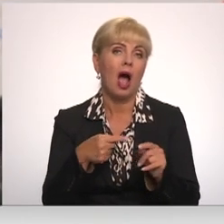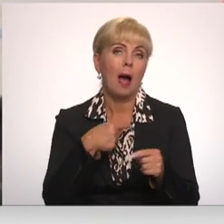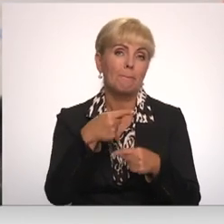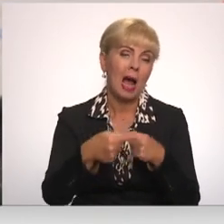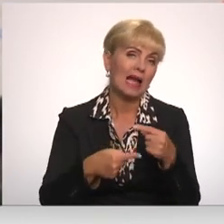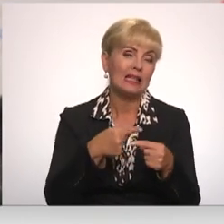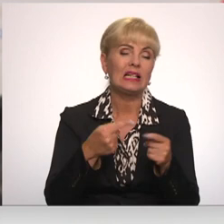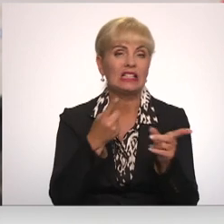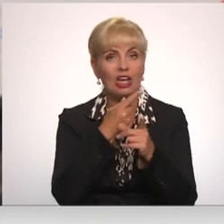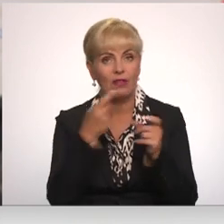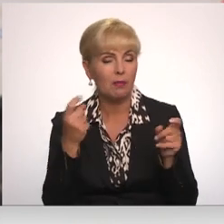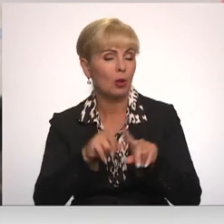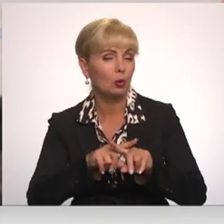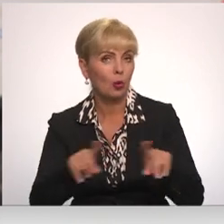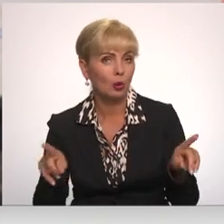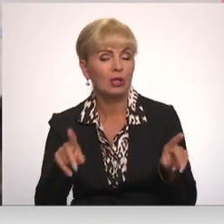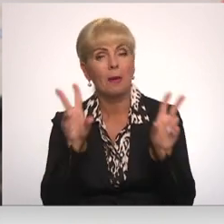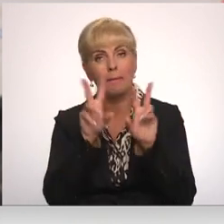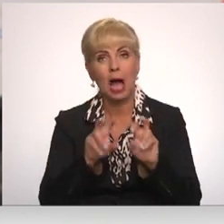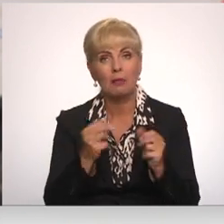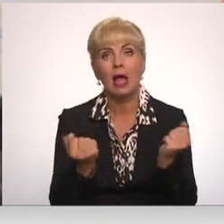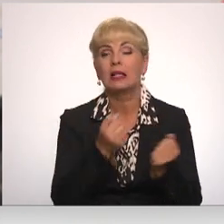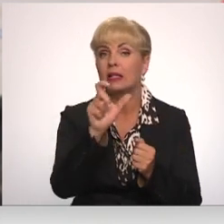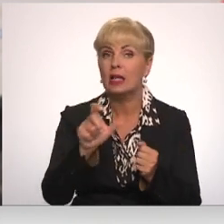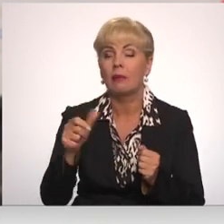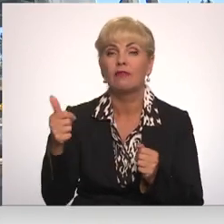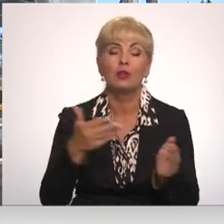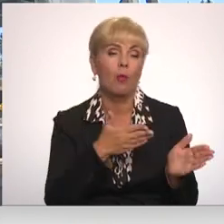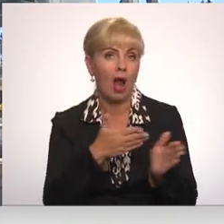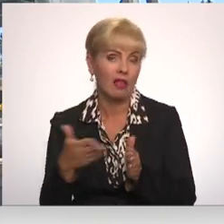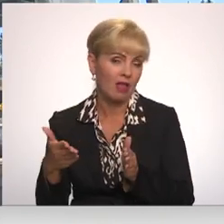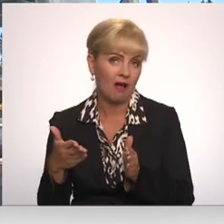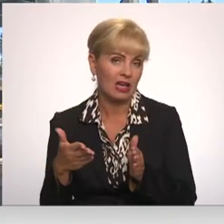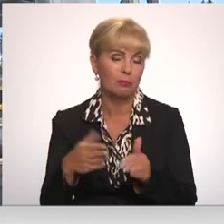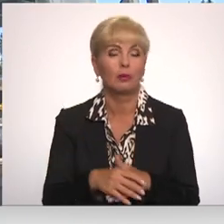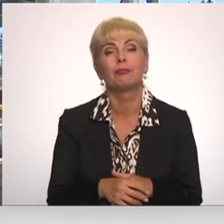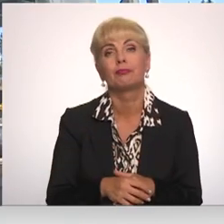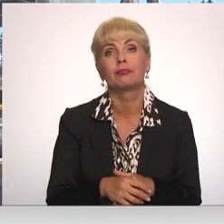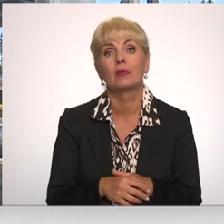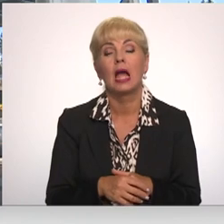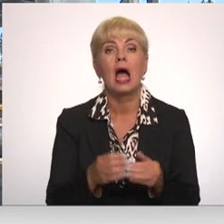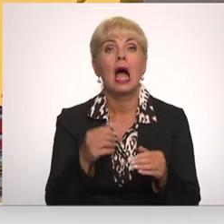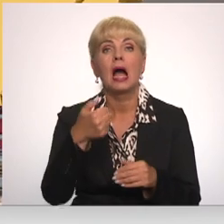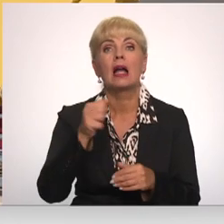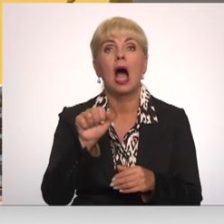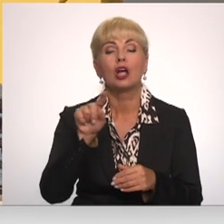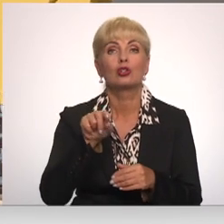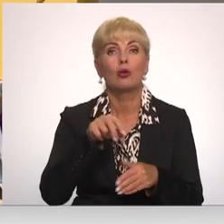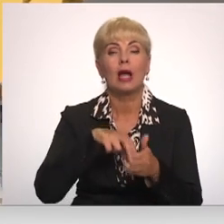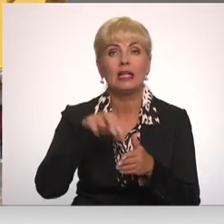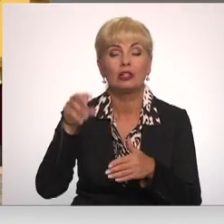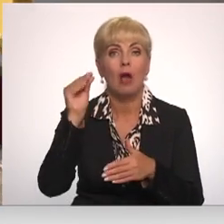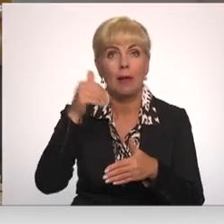informāciju, pārbaudīt arī darbinieku gatavību, rēģēt. Lūkā Gaso izsūtīs e-pastu